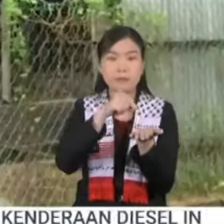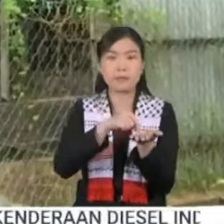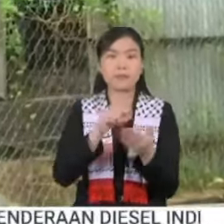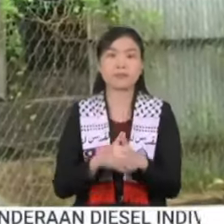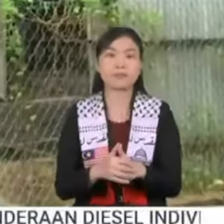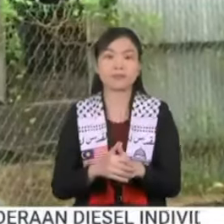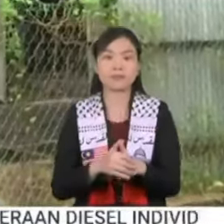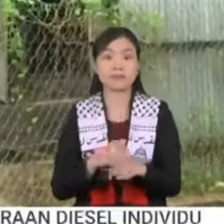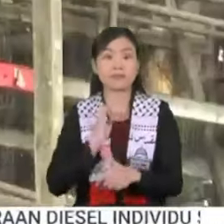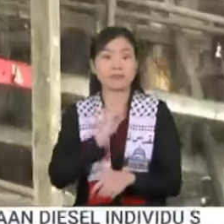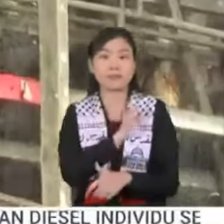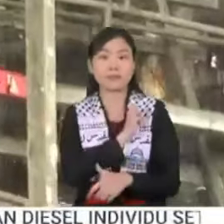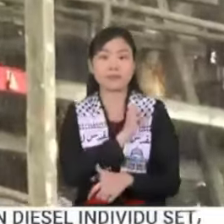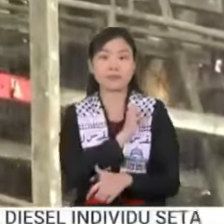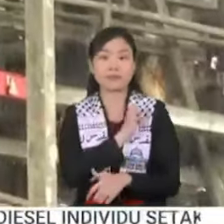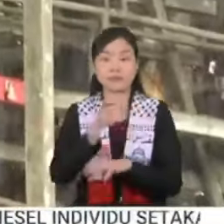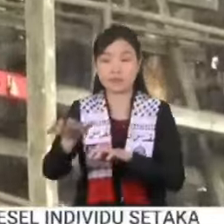Exco